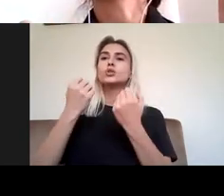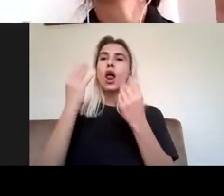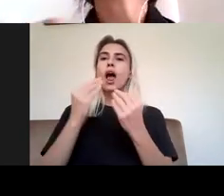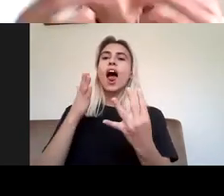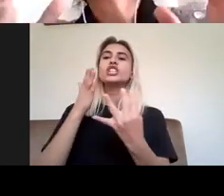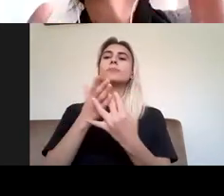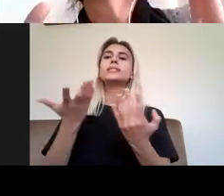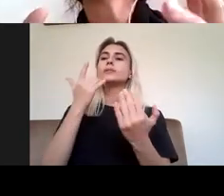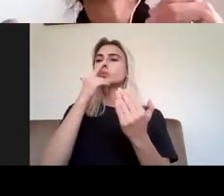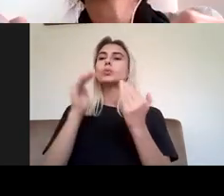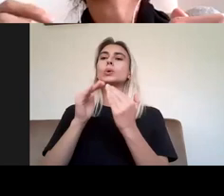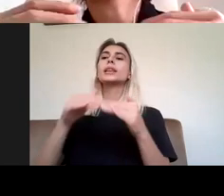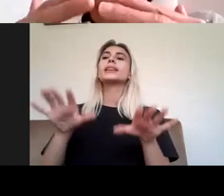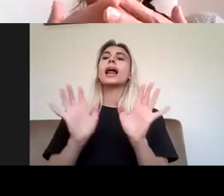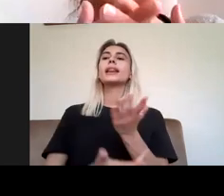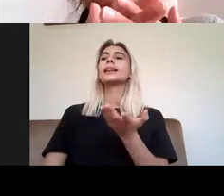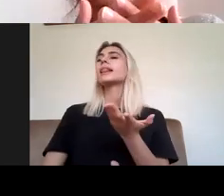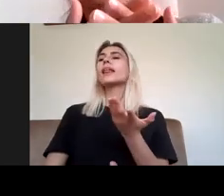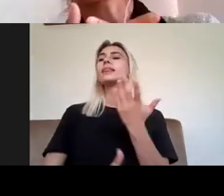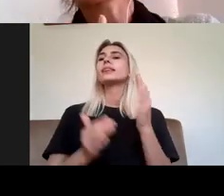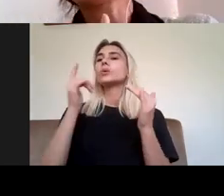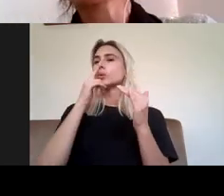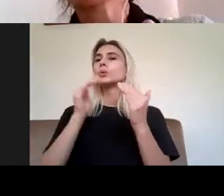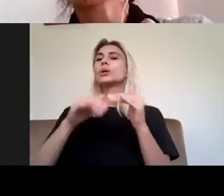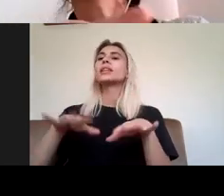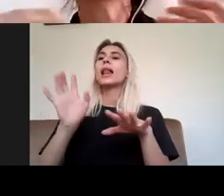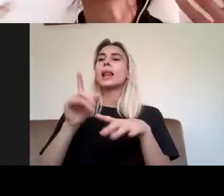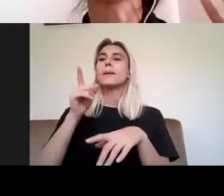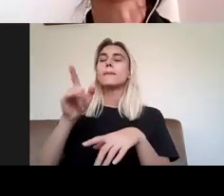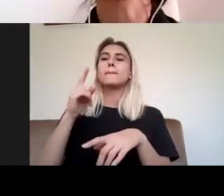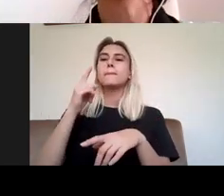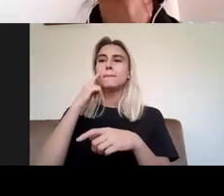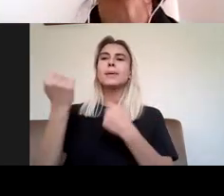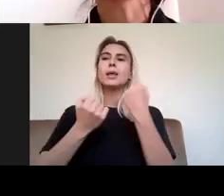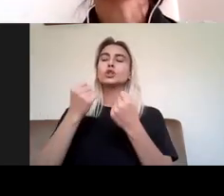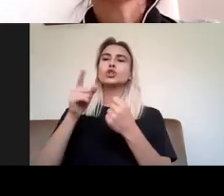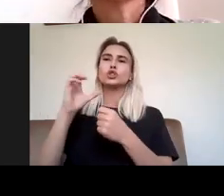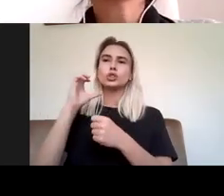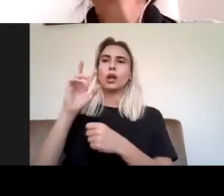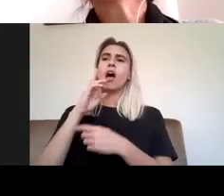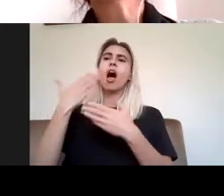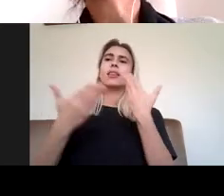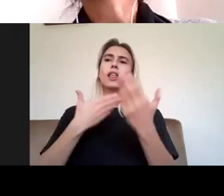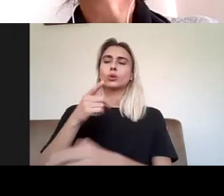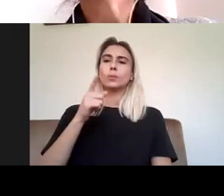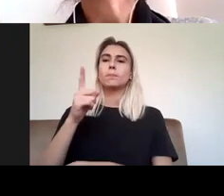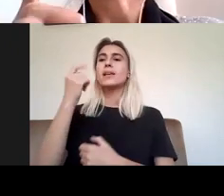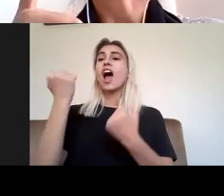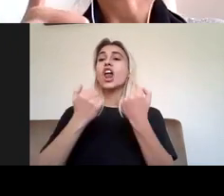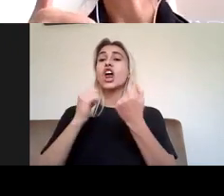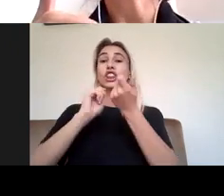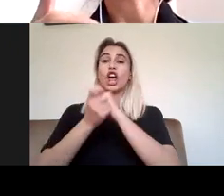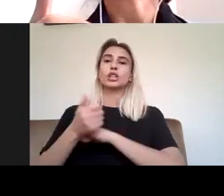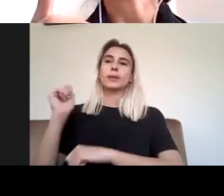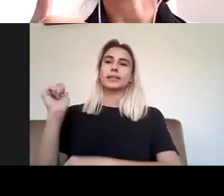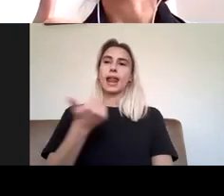değil. Ha peki neden değil? Zaten minibüscülerle ilgili kişiler bunları anlatıyorlar. Diyorlar ki şimdi bir araç değiştirmeniz gerekiyor.